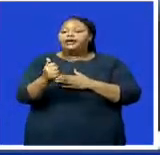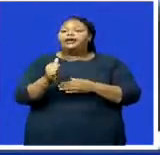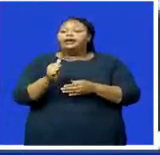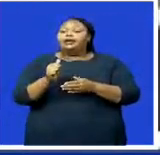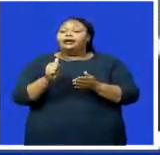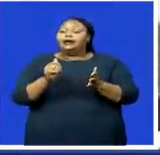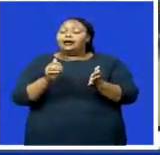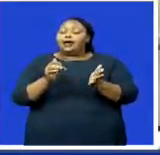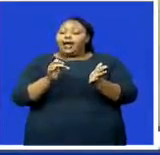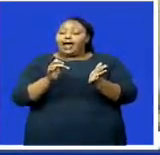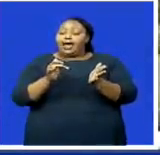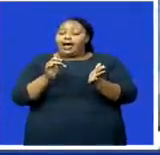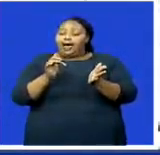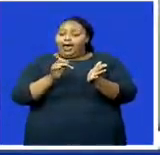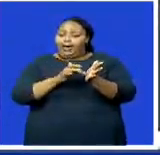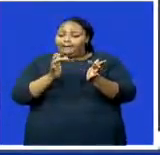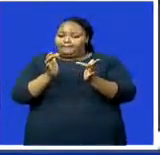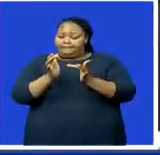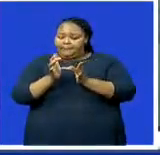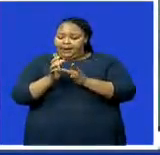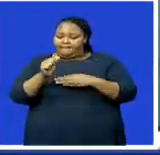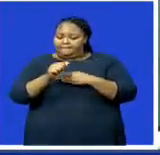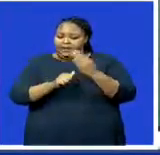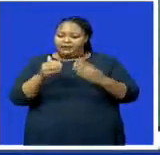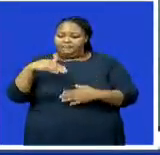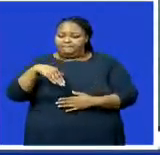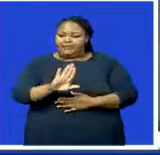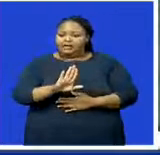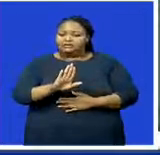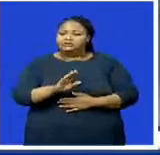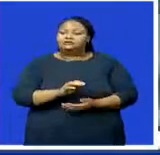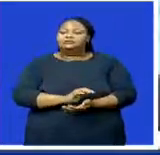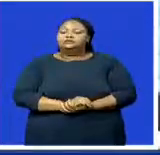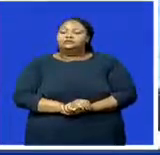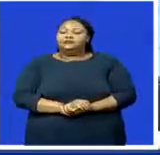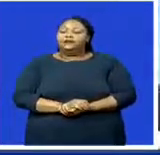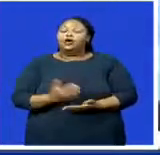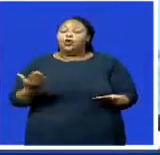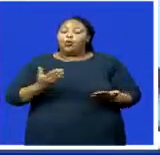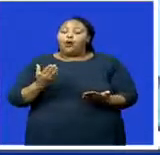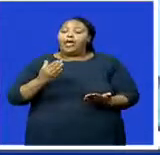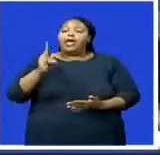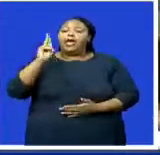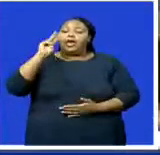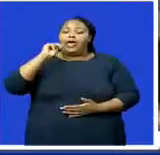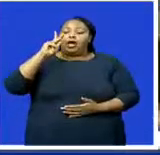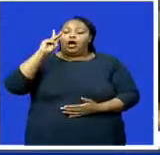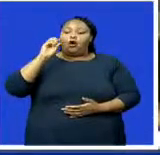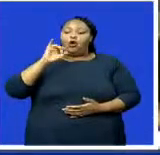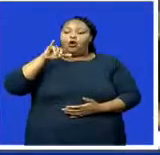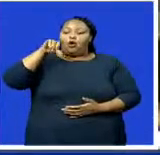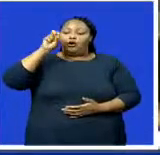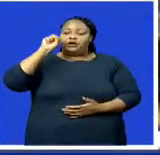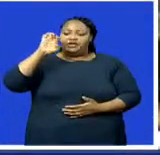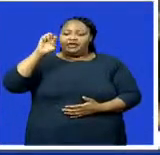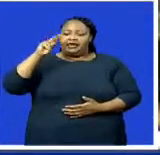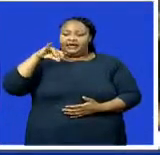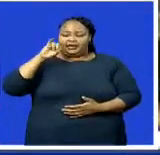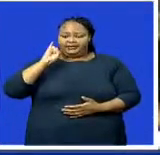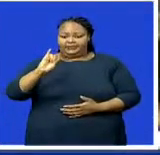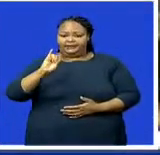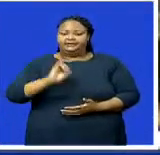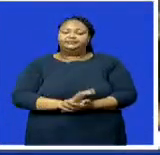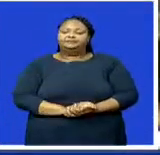course. Tindzaba Emini kubika Giyane Msibi umbiko ohlanganiswe ngu-Fabrice Msonera ezulwini. Temidlalo